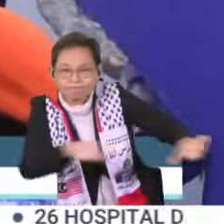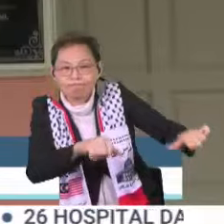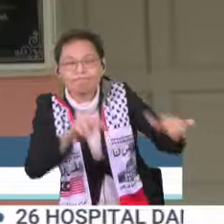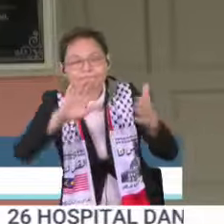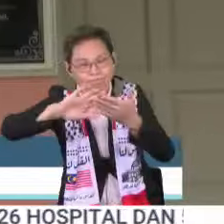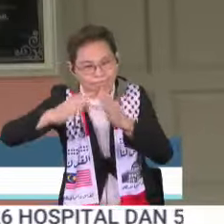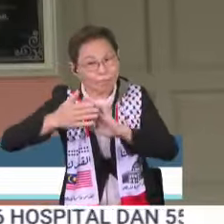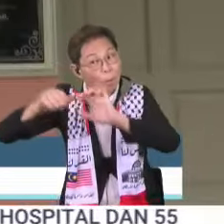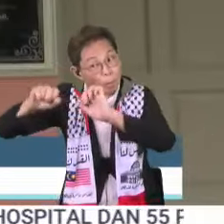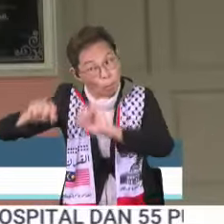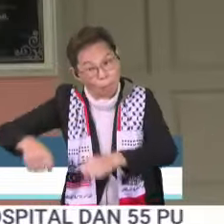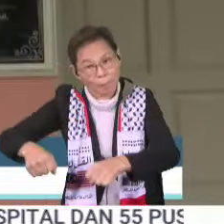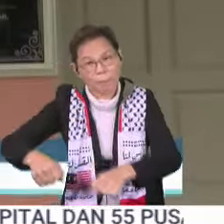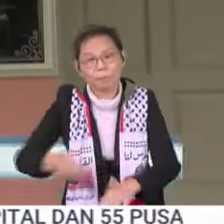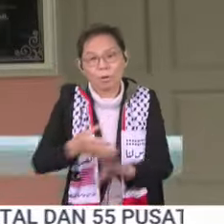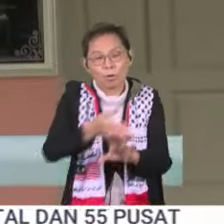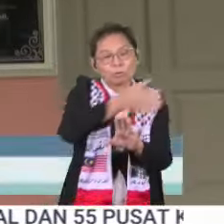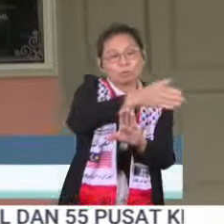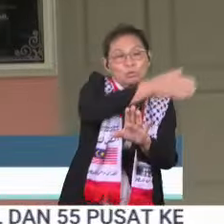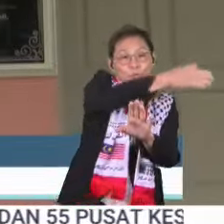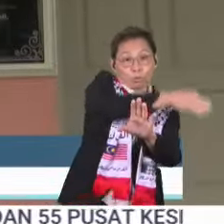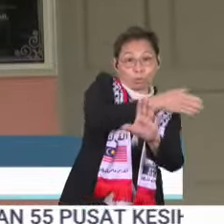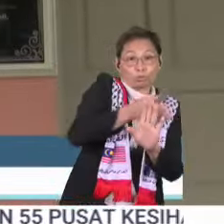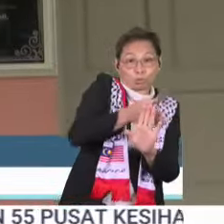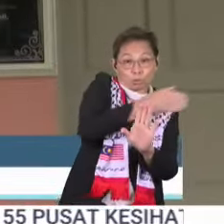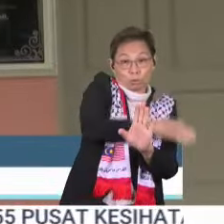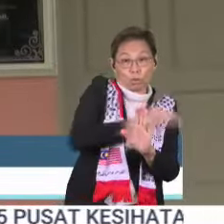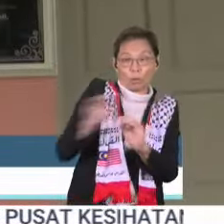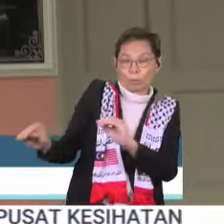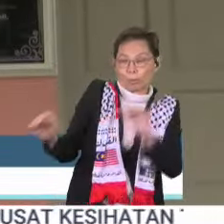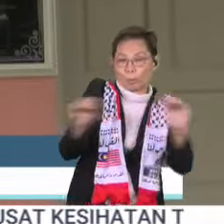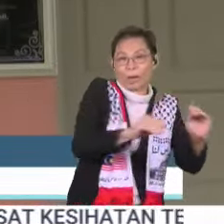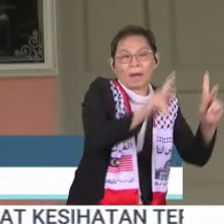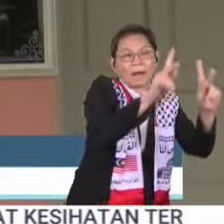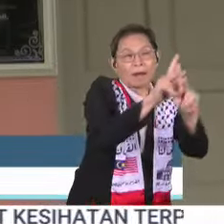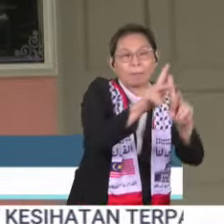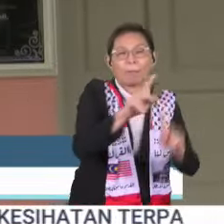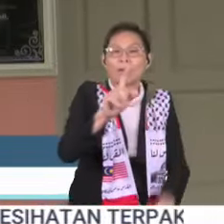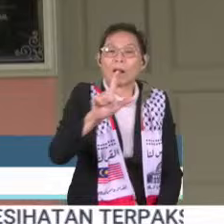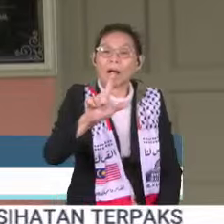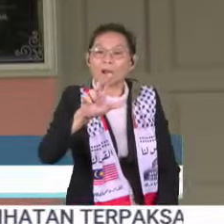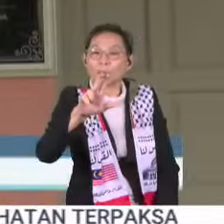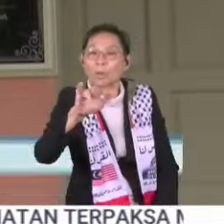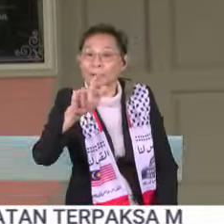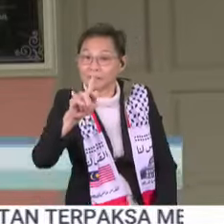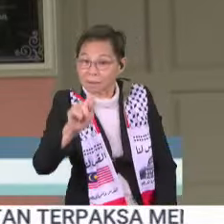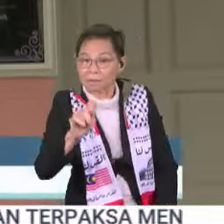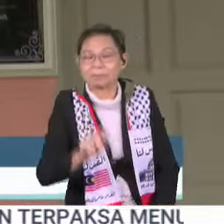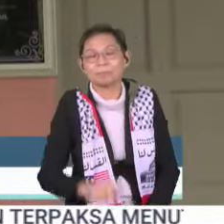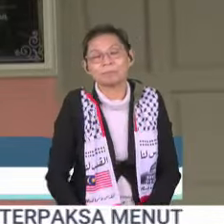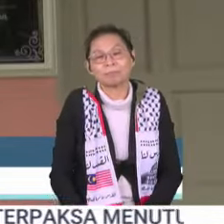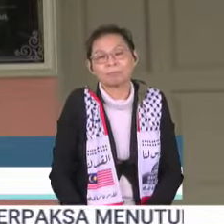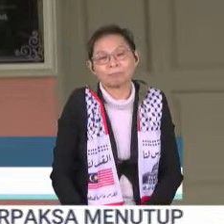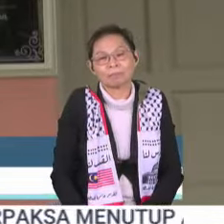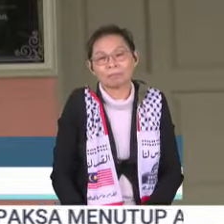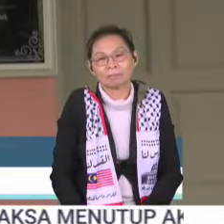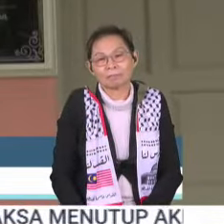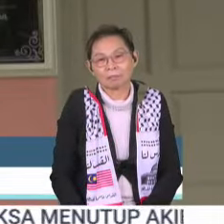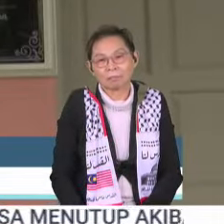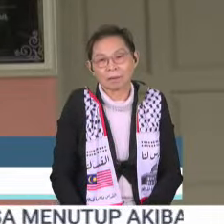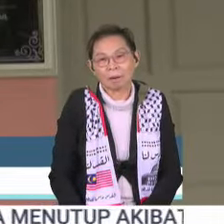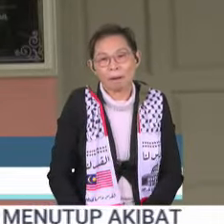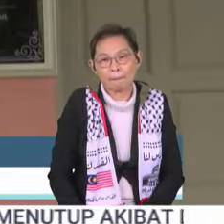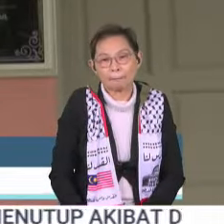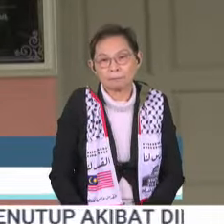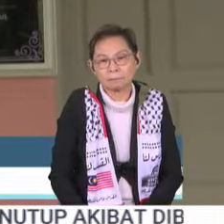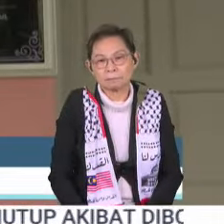masyarakat. Sebelum ni dia pindah di Masjid Kampung Luit. Kampung Luit pun, itu sebab kita kata tadi, dia